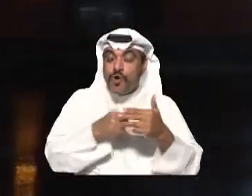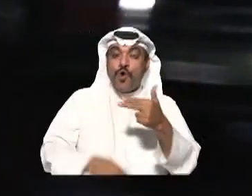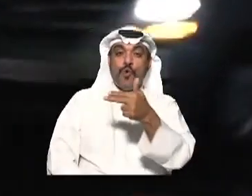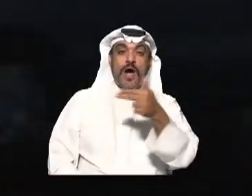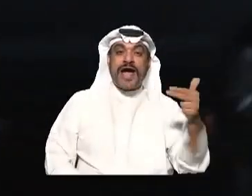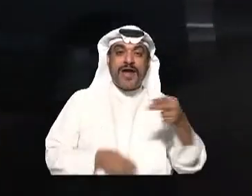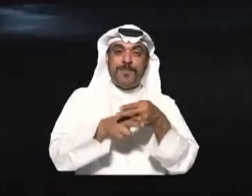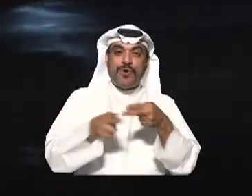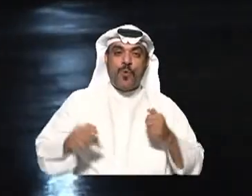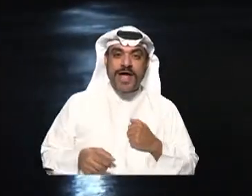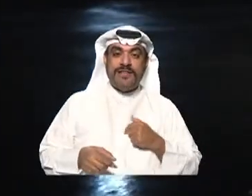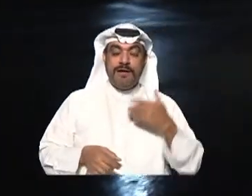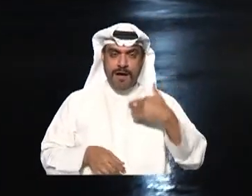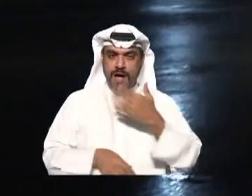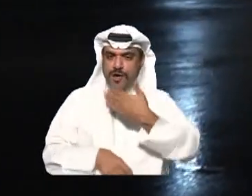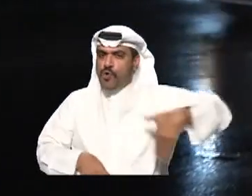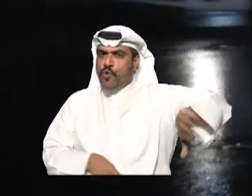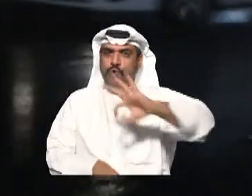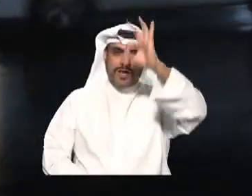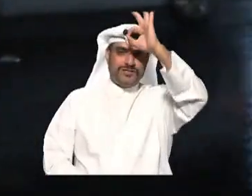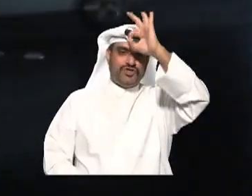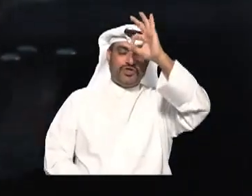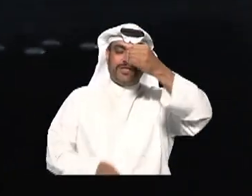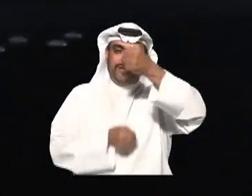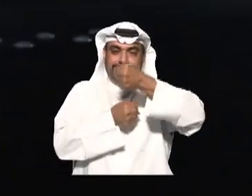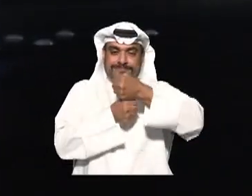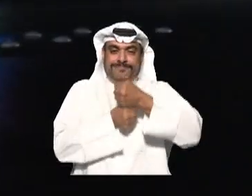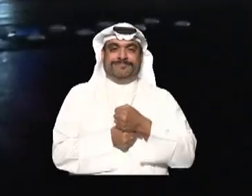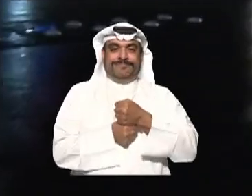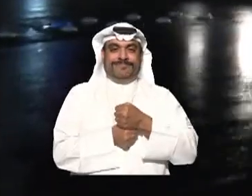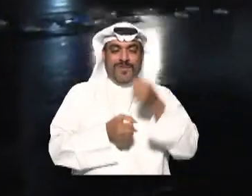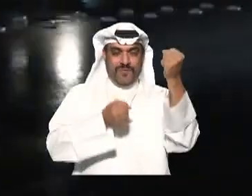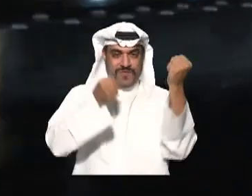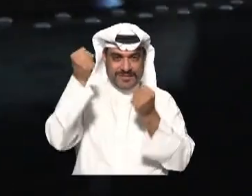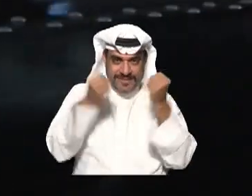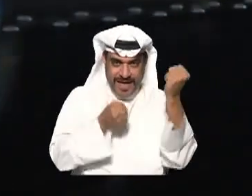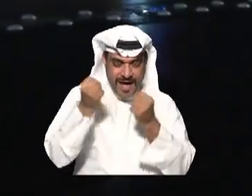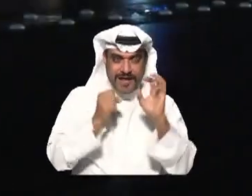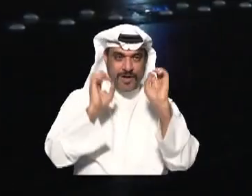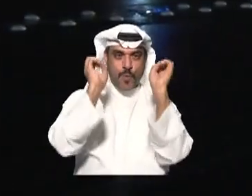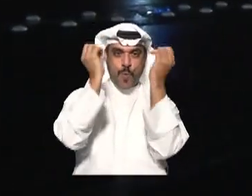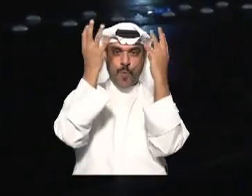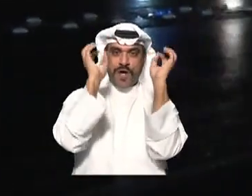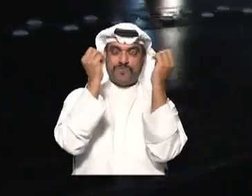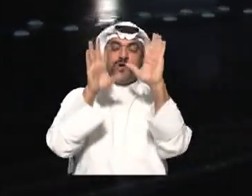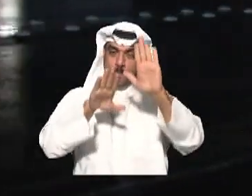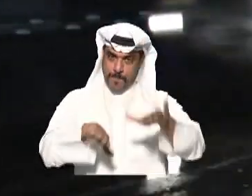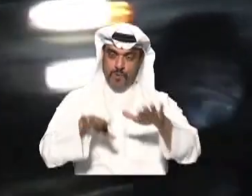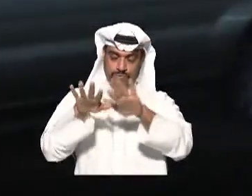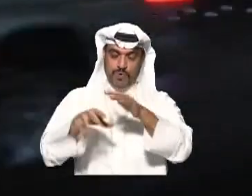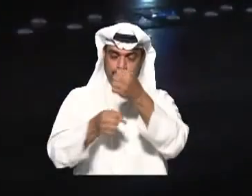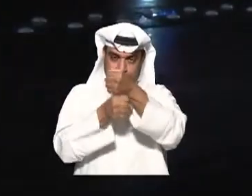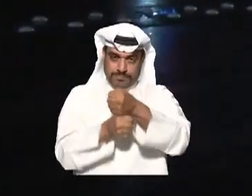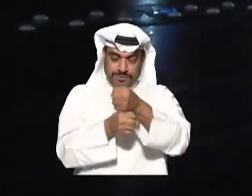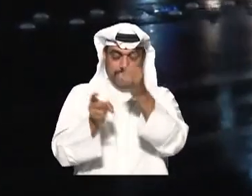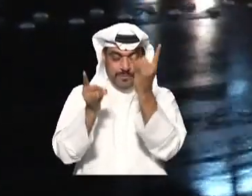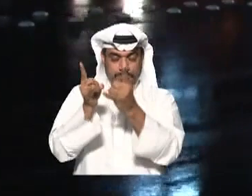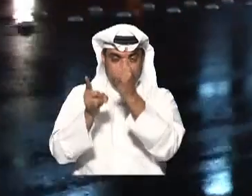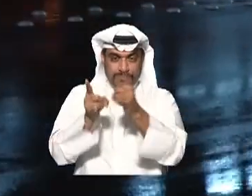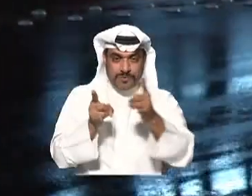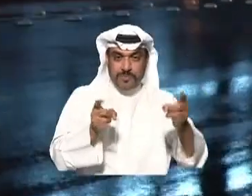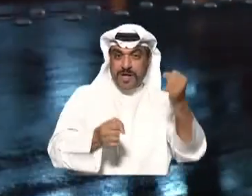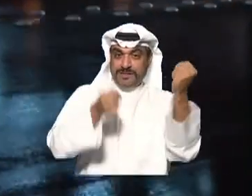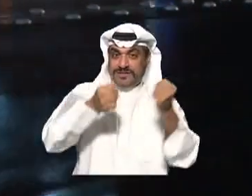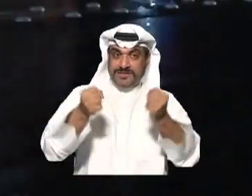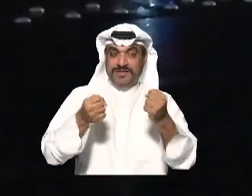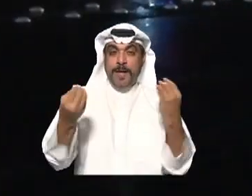حاليا الاستعدادات والاجراءات الامنيه تقوم فيها الإدارة العامة المركزية للعمليات للتنسيق ما بين إدارات